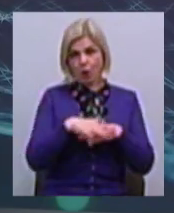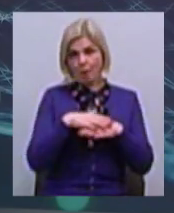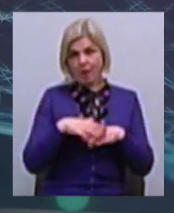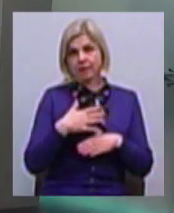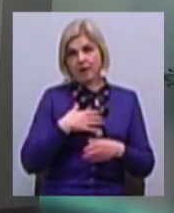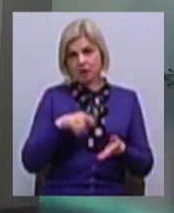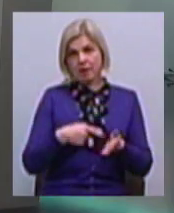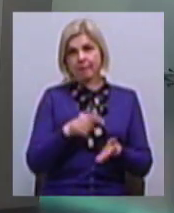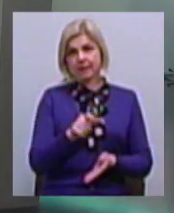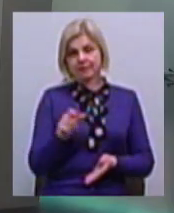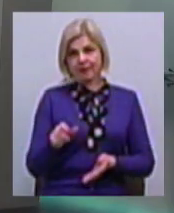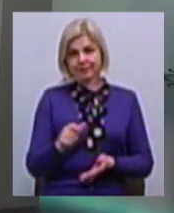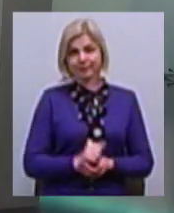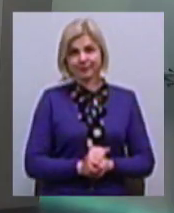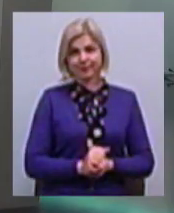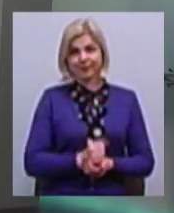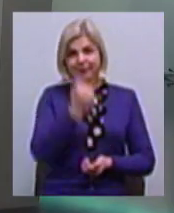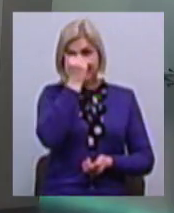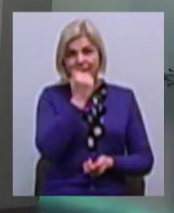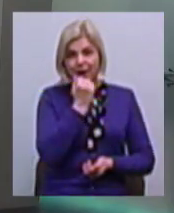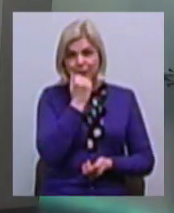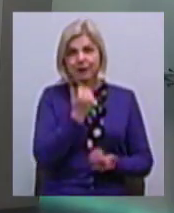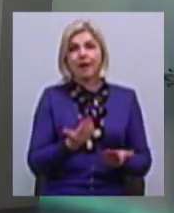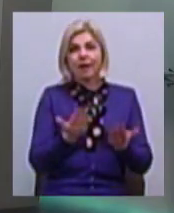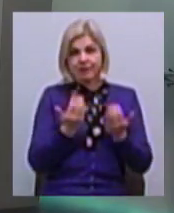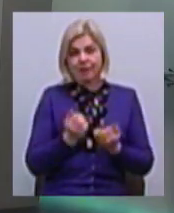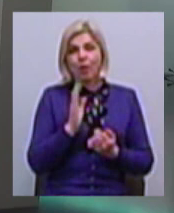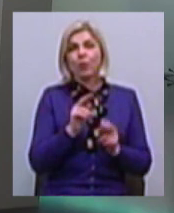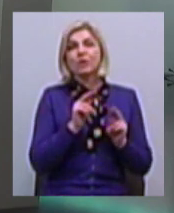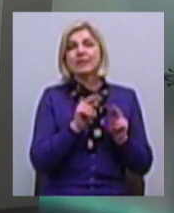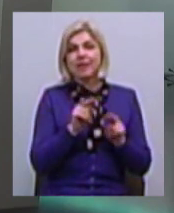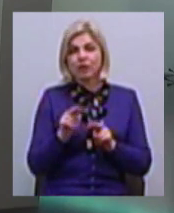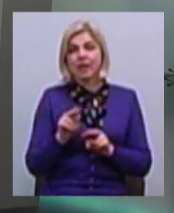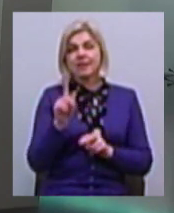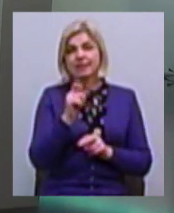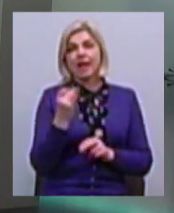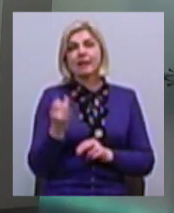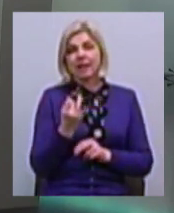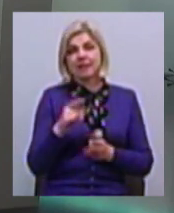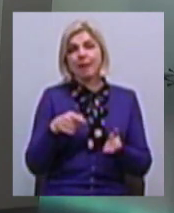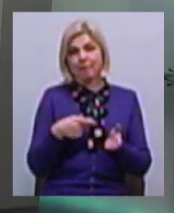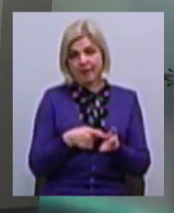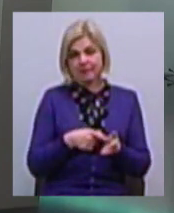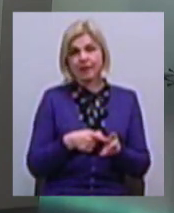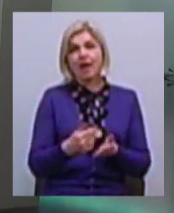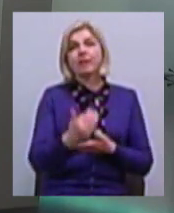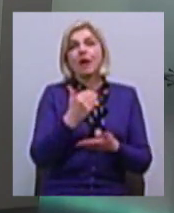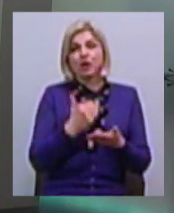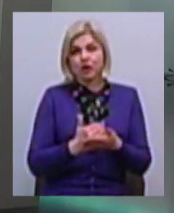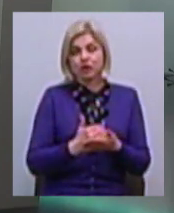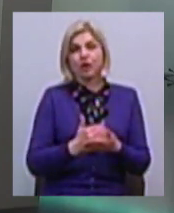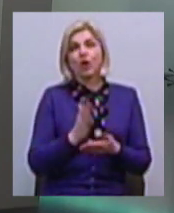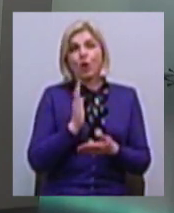наших містян. Дякую, Едуарде. Будемо стежити. Сподіваємося, що все ж таки інтереси міста нарешті таки будуть в цьому